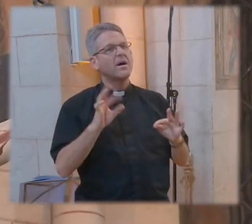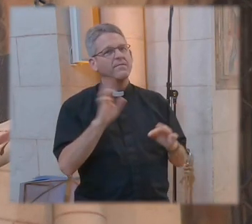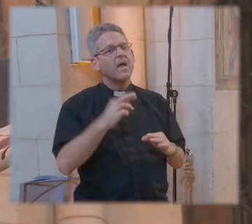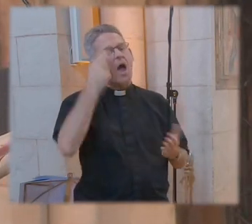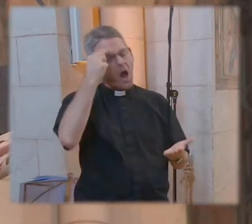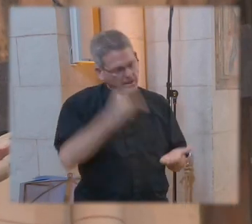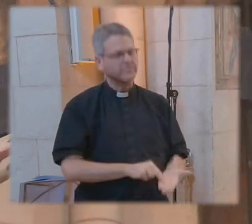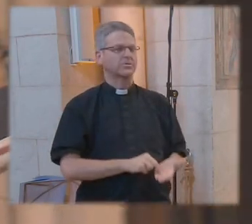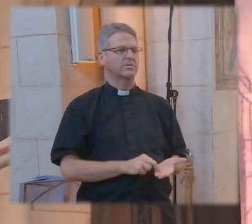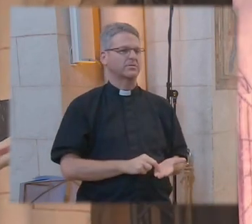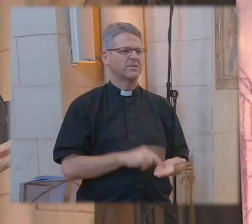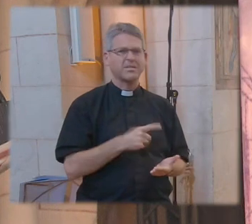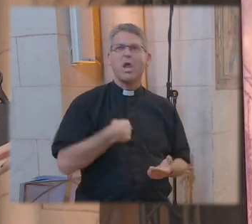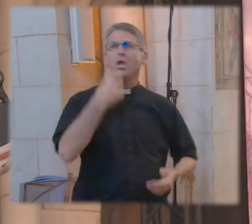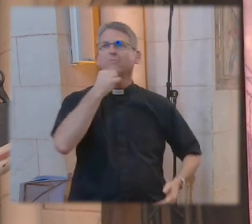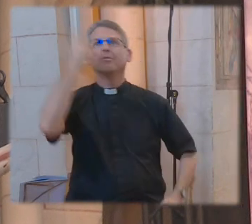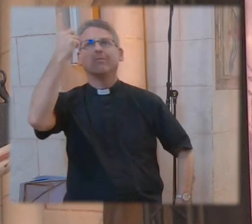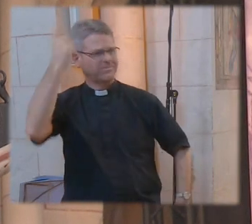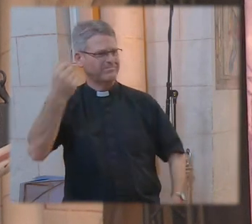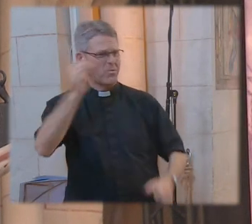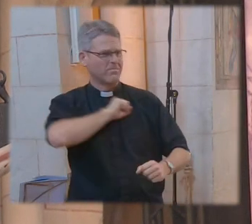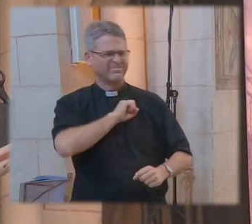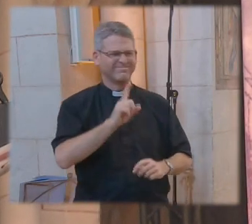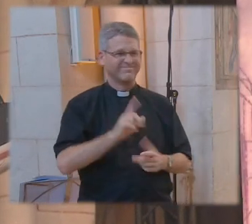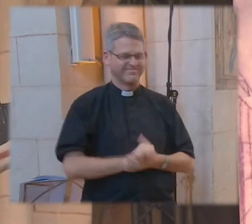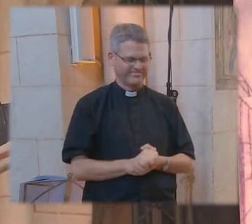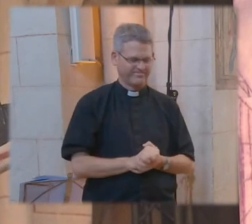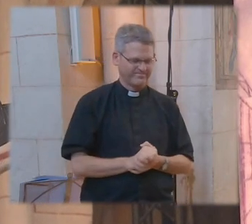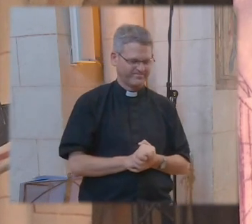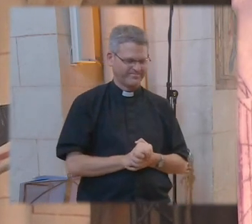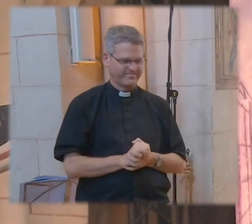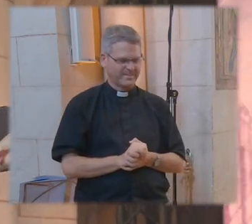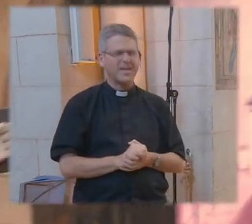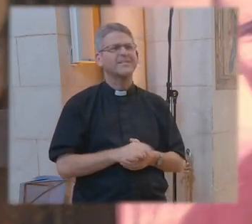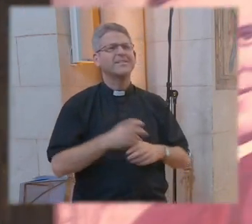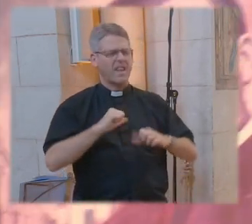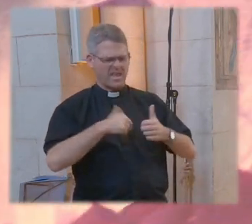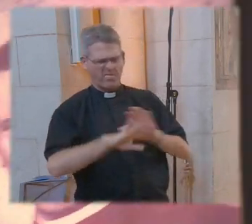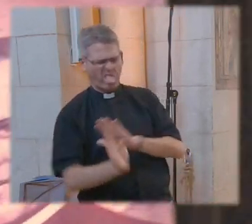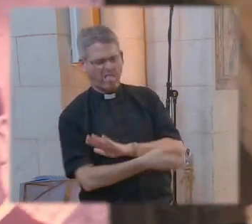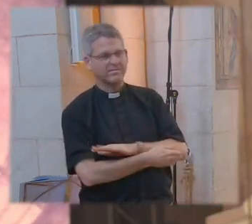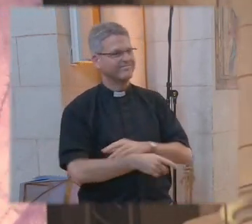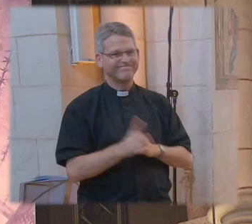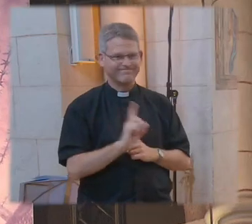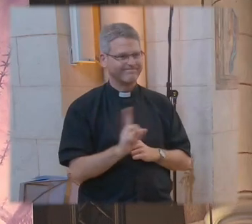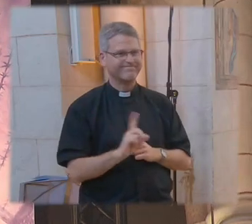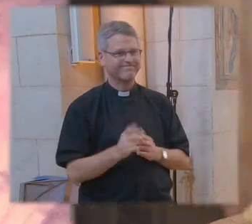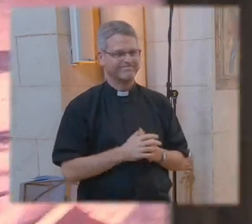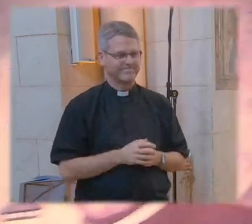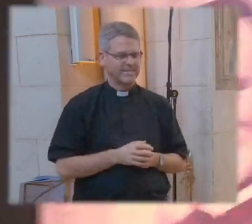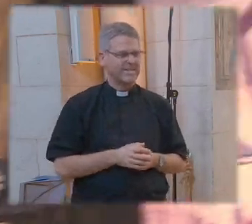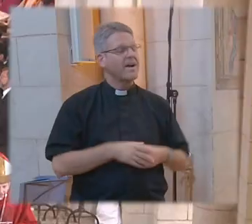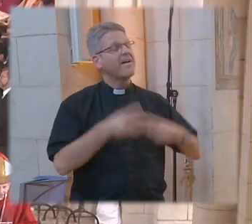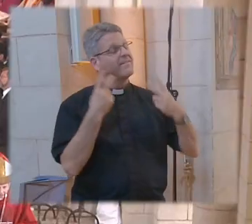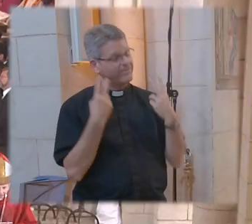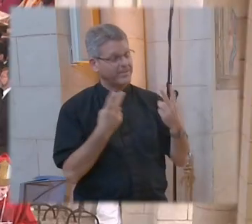Martyrium ist keineswegs von Todessehnsucht und Lebensverachtung geprägt. Sein entscheidendes